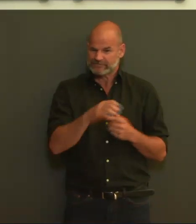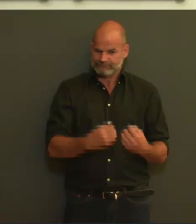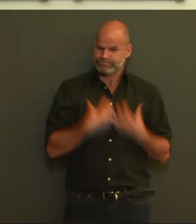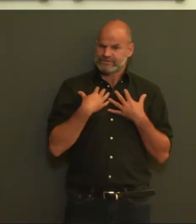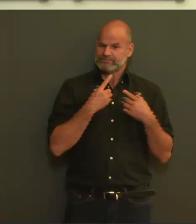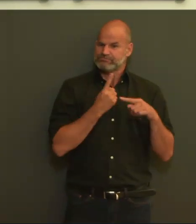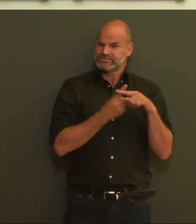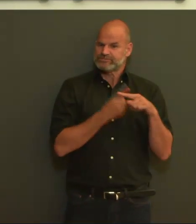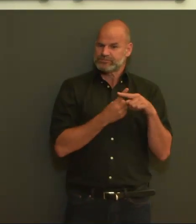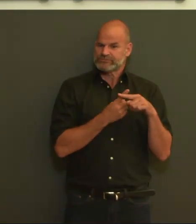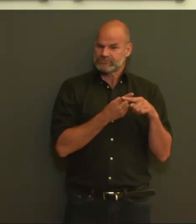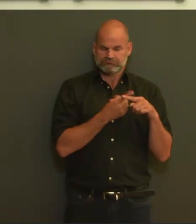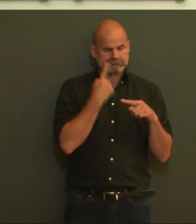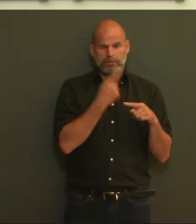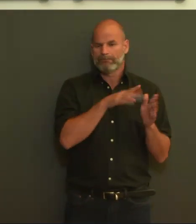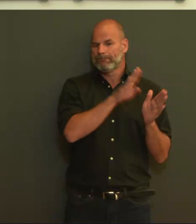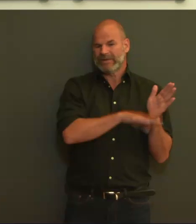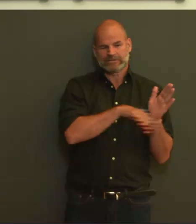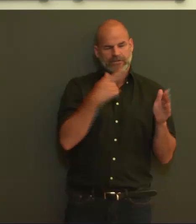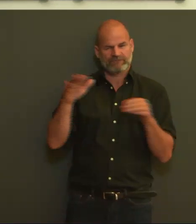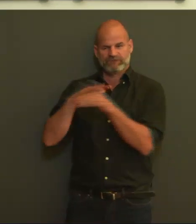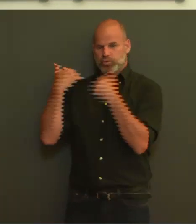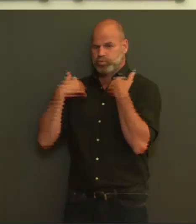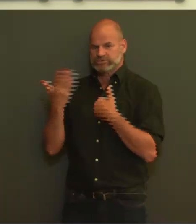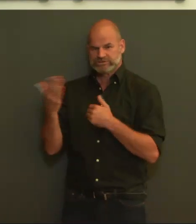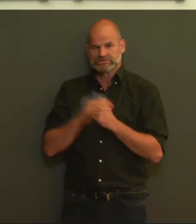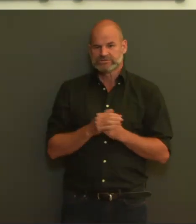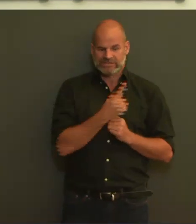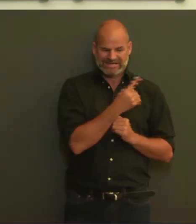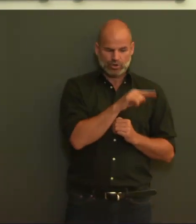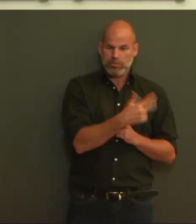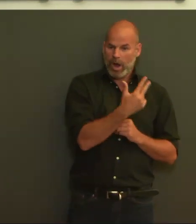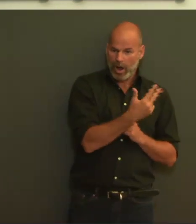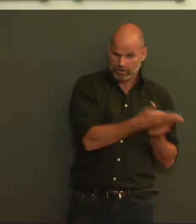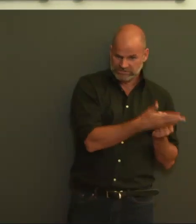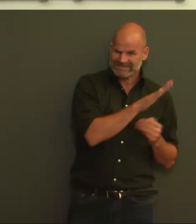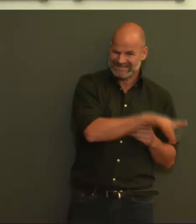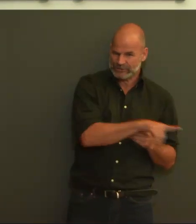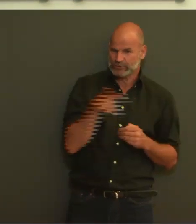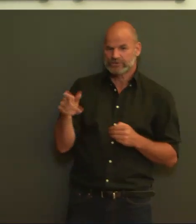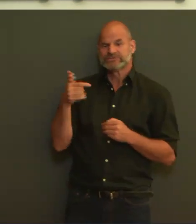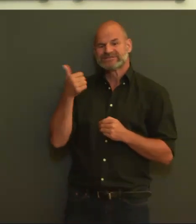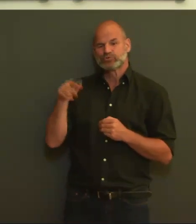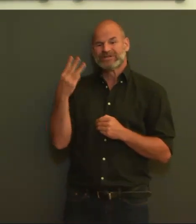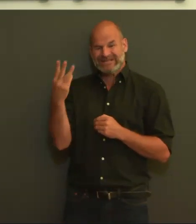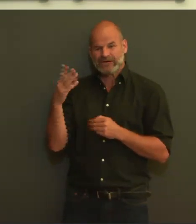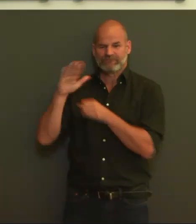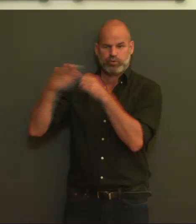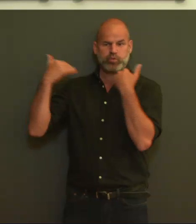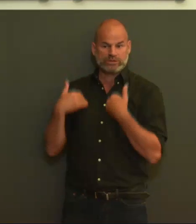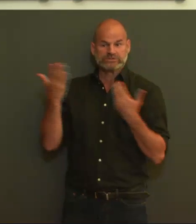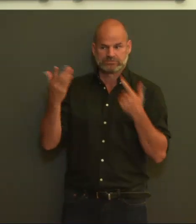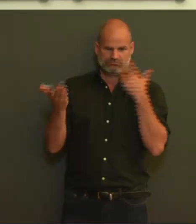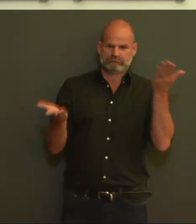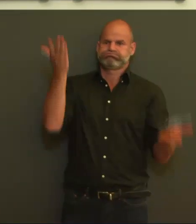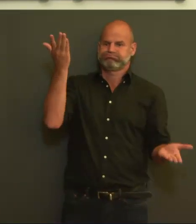dat 1,8% in vergelijking met 6,3% bij volwassenen. Het is iets hoger bij